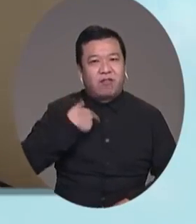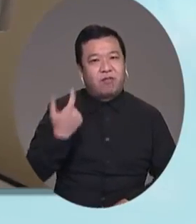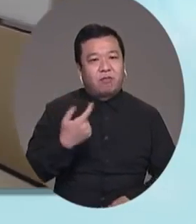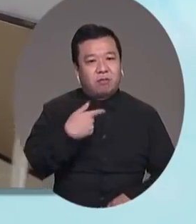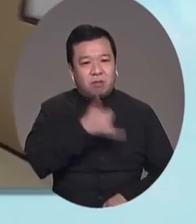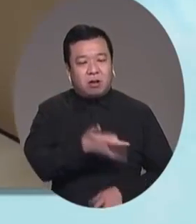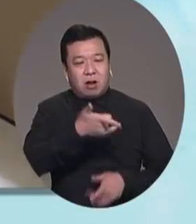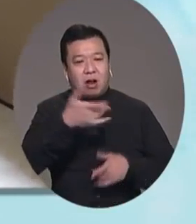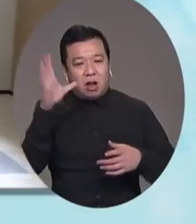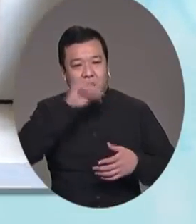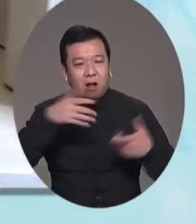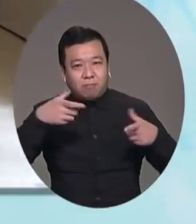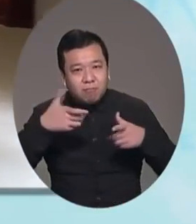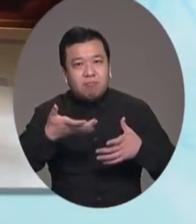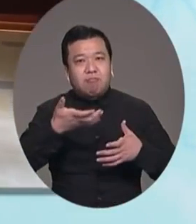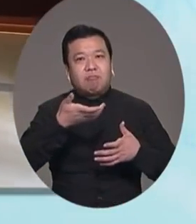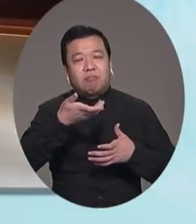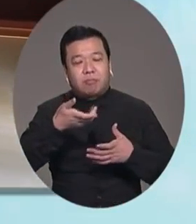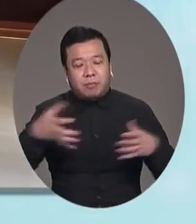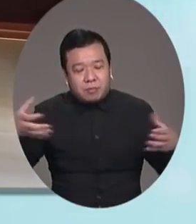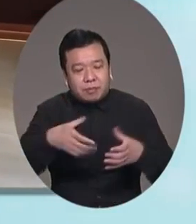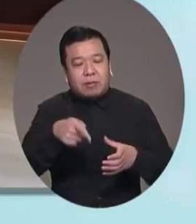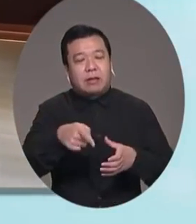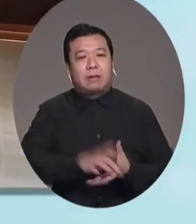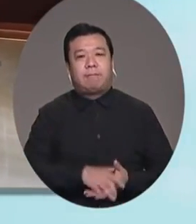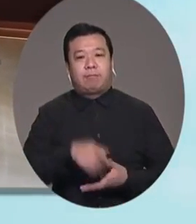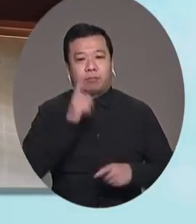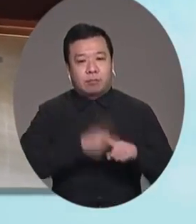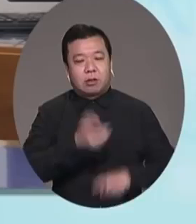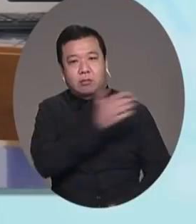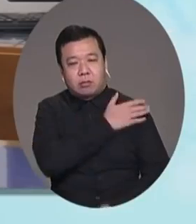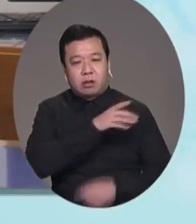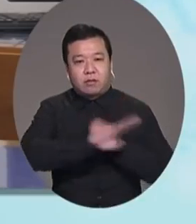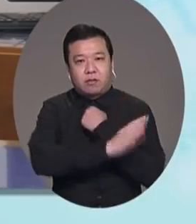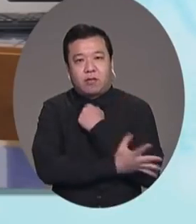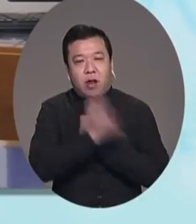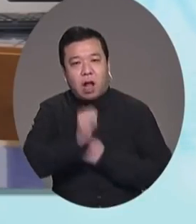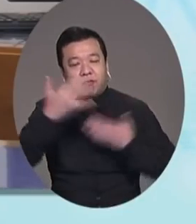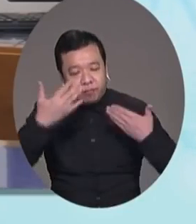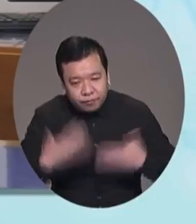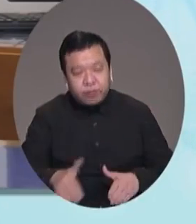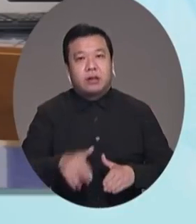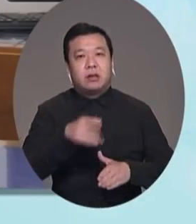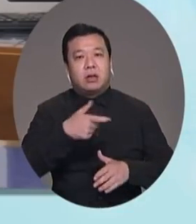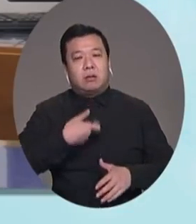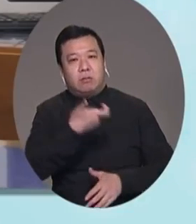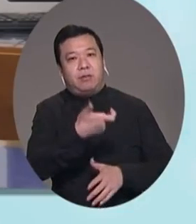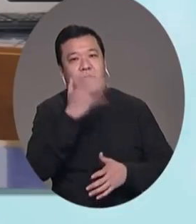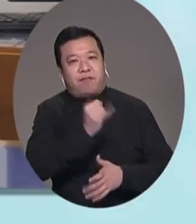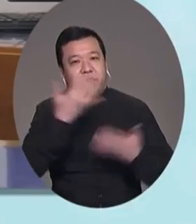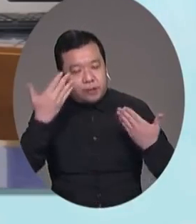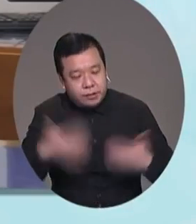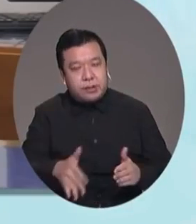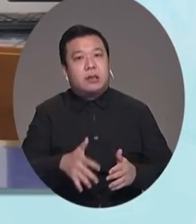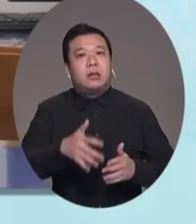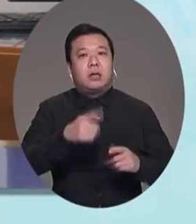们那晚一个这样的宴会。既然亦都系承担咗法律嘅后果啦，即系俾咗罚款，亦